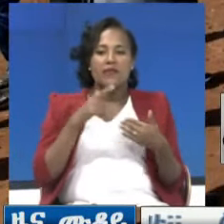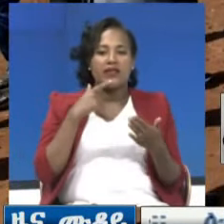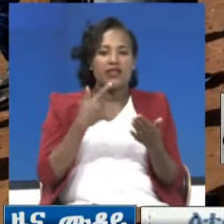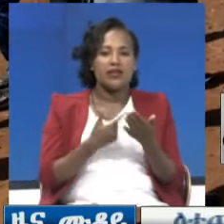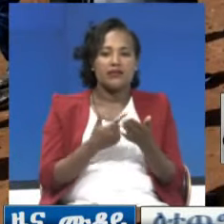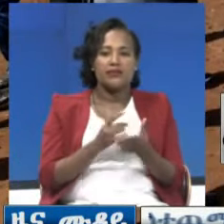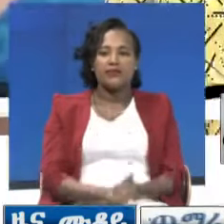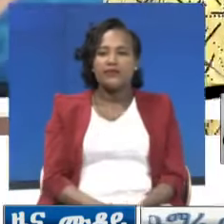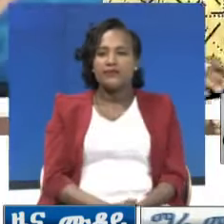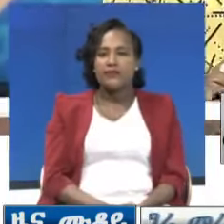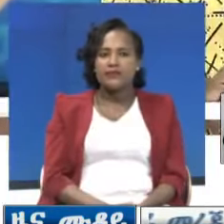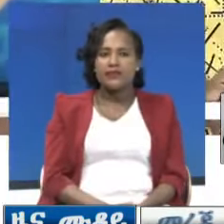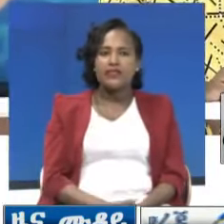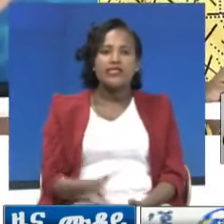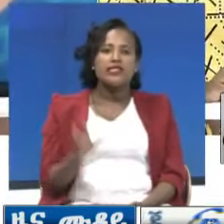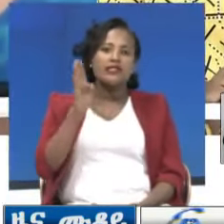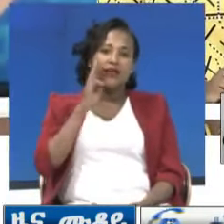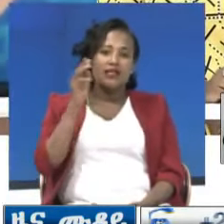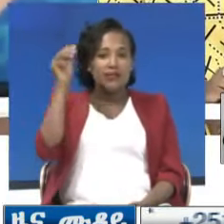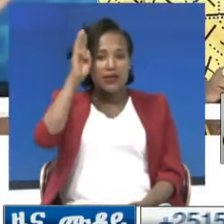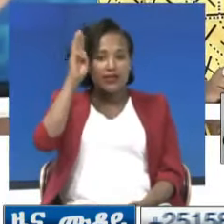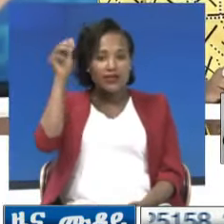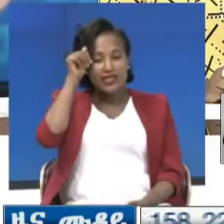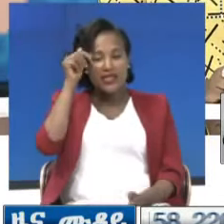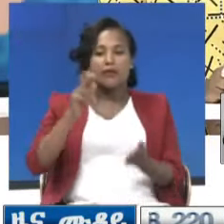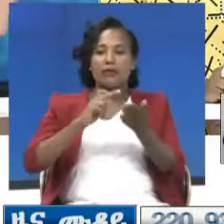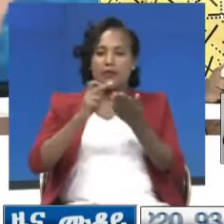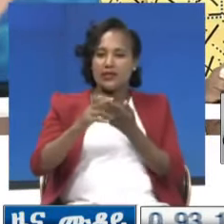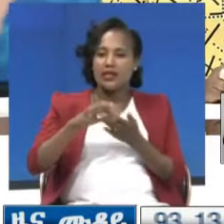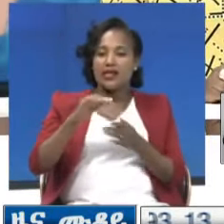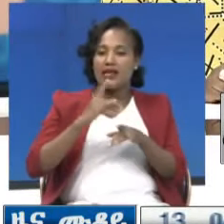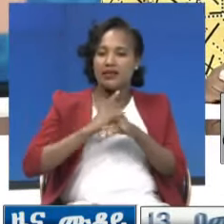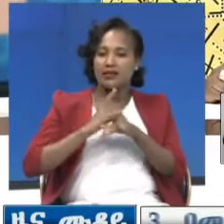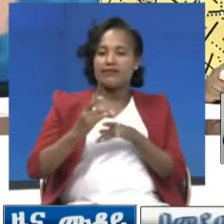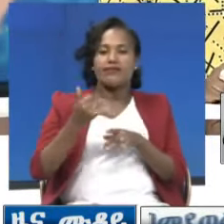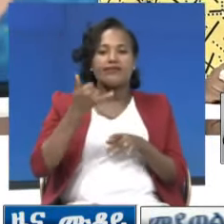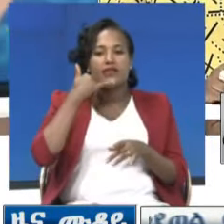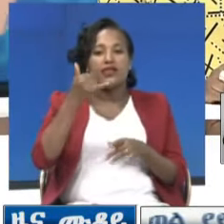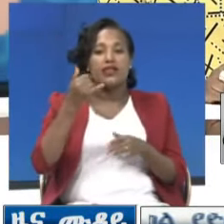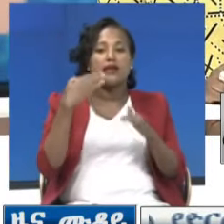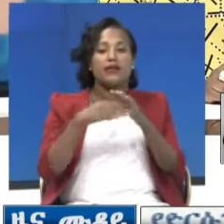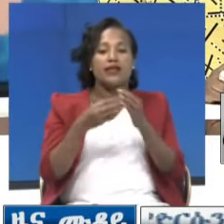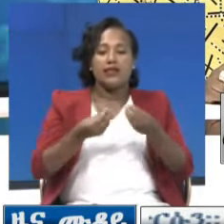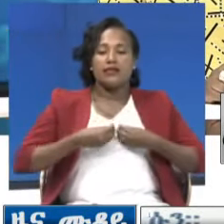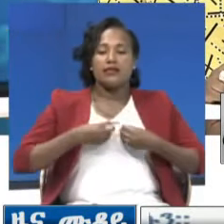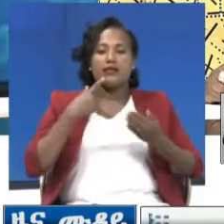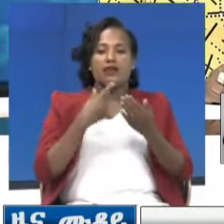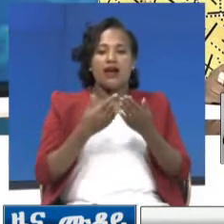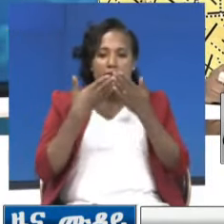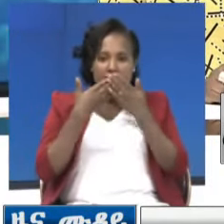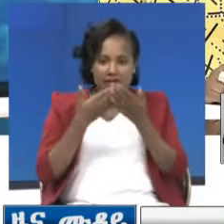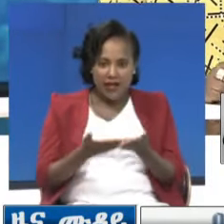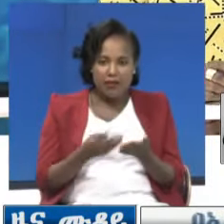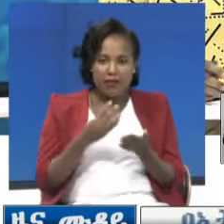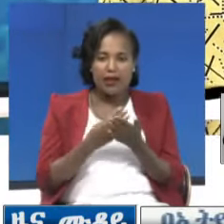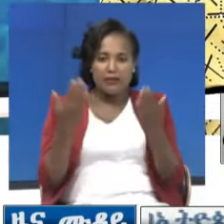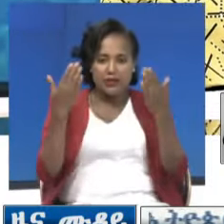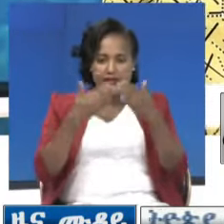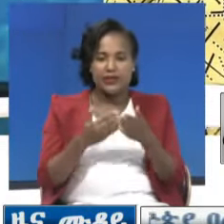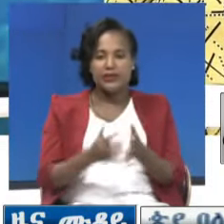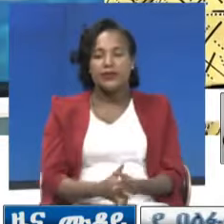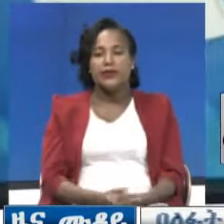ነው። ዘጋቢያችን ስማቸው ሸቴ ከደብረ ማርቆስ በቀጥታ የስልክ መስመራችን ገብተ ለሰጠን መረጃ አመሰግናለሁ። መልካም ምሽት